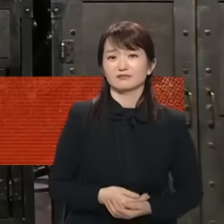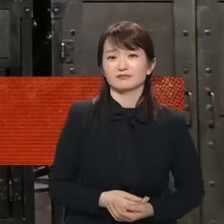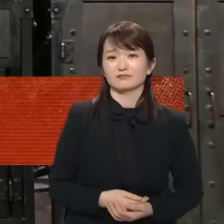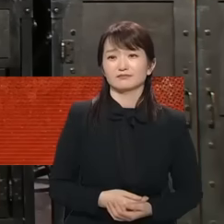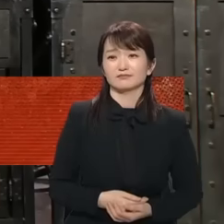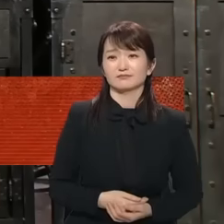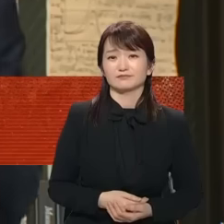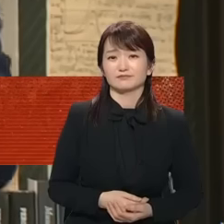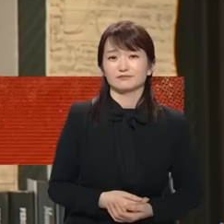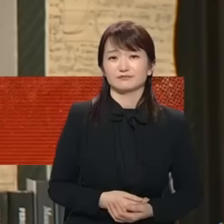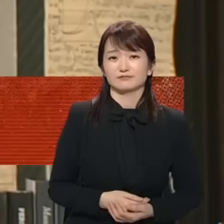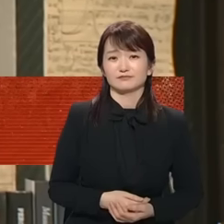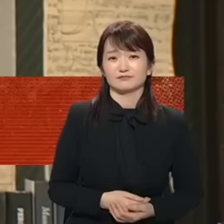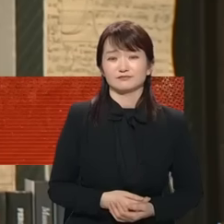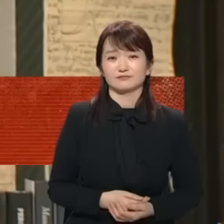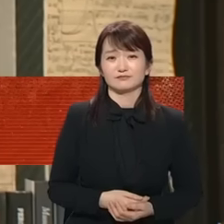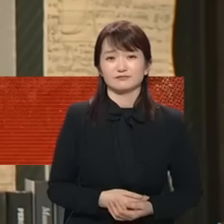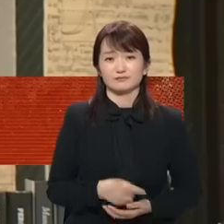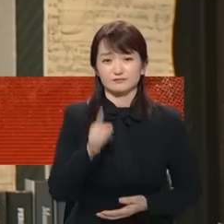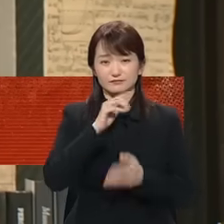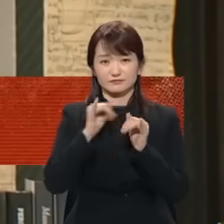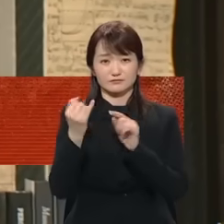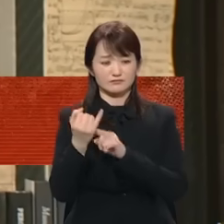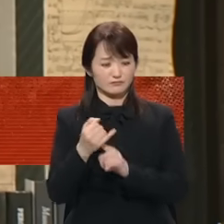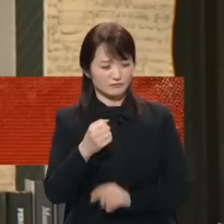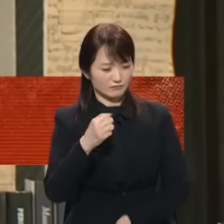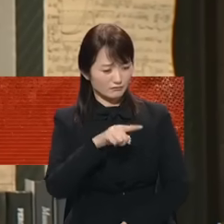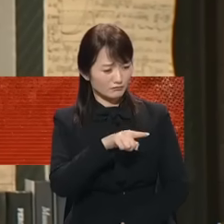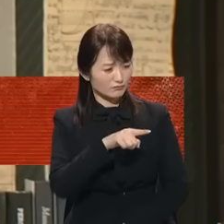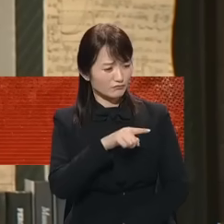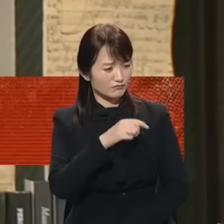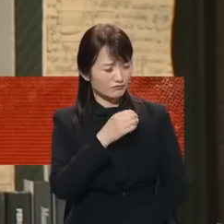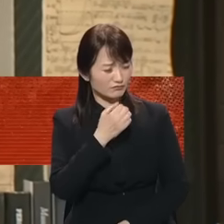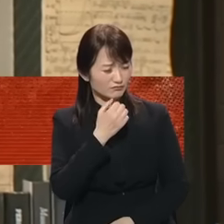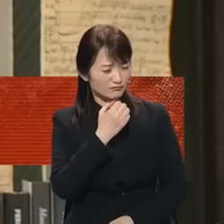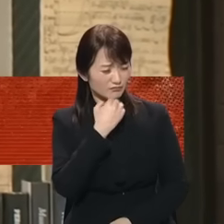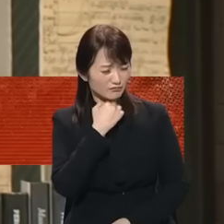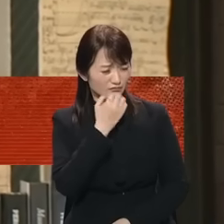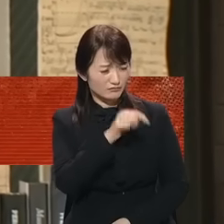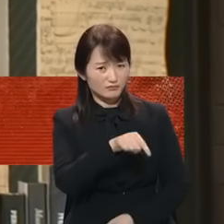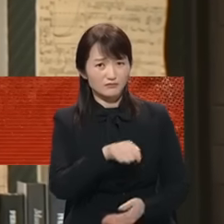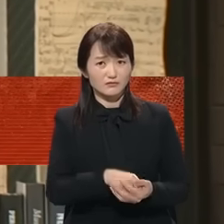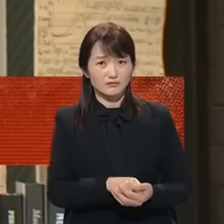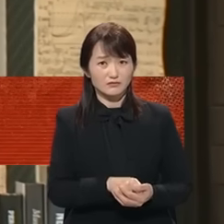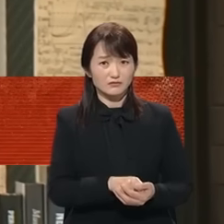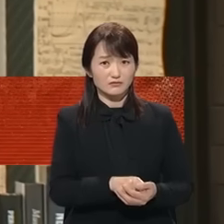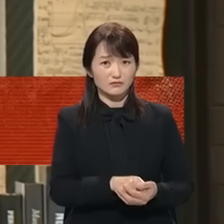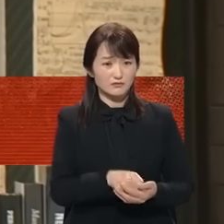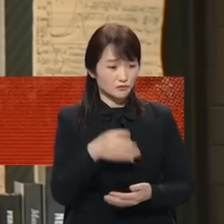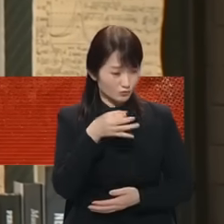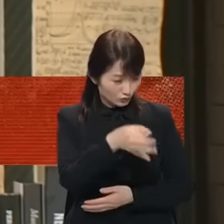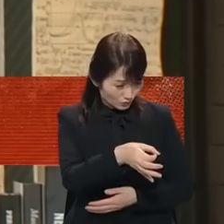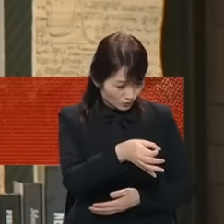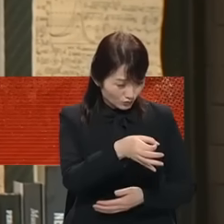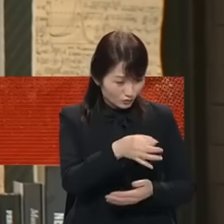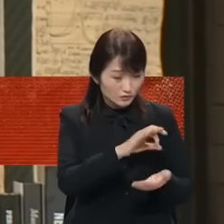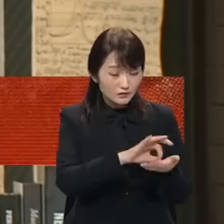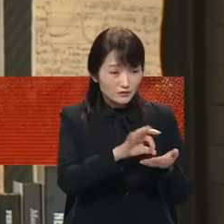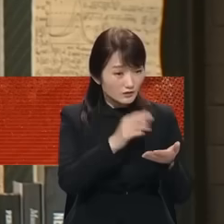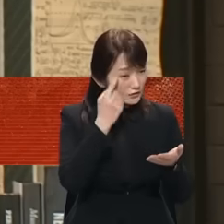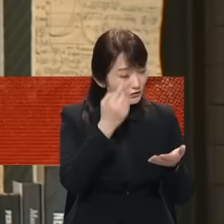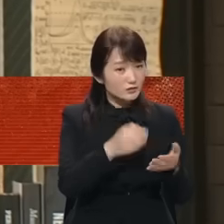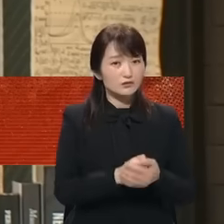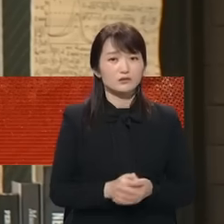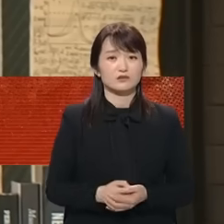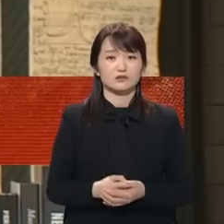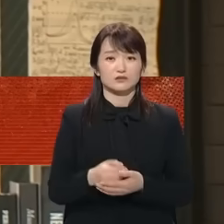예 아 다음 사연자 어머어머어머 진짜 웃겨 진상이라 아줌마 여기 전세 내셨어요 목욕탕 사장 사장님